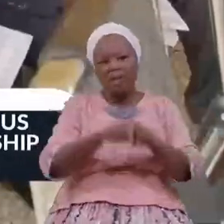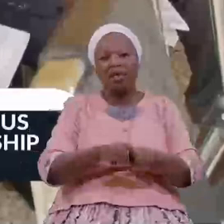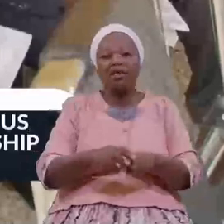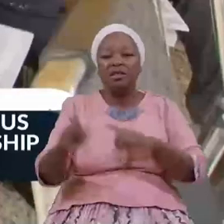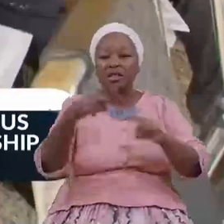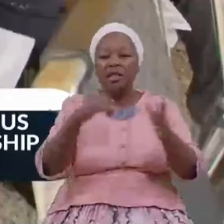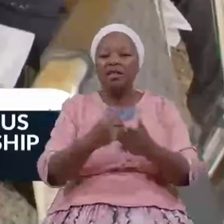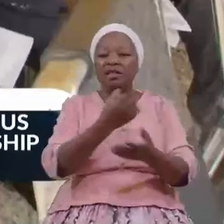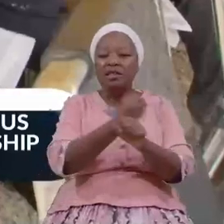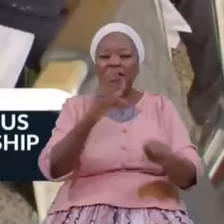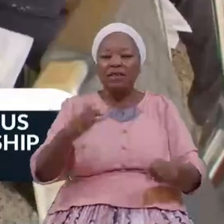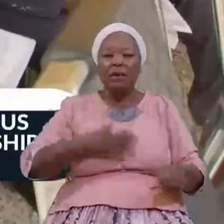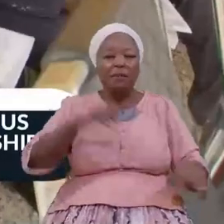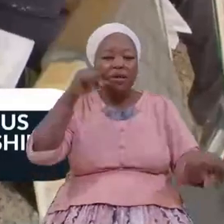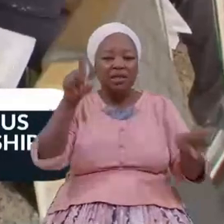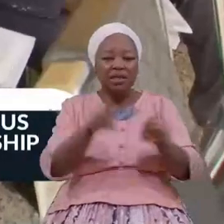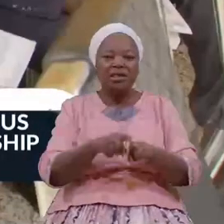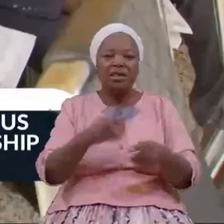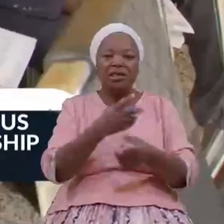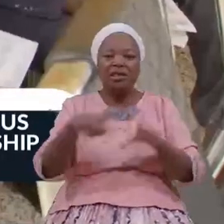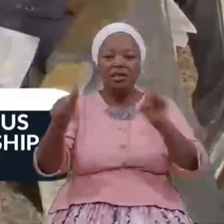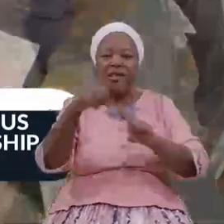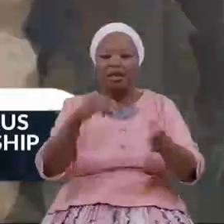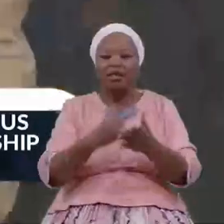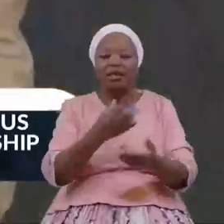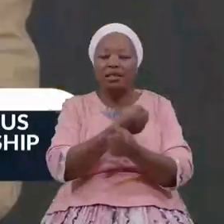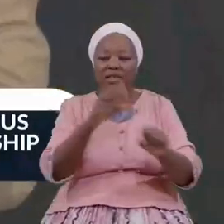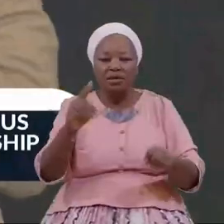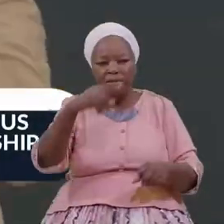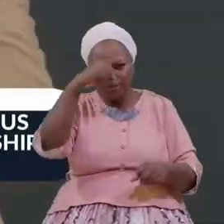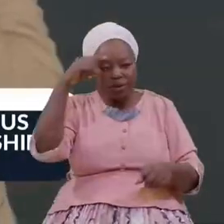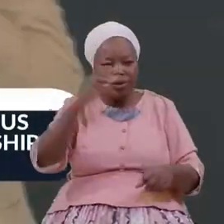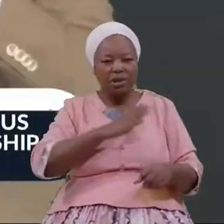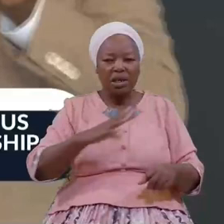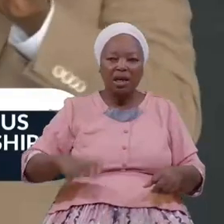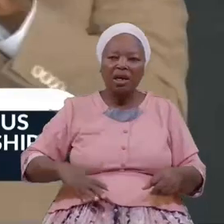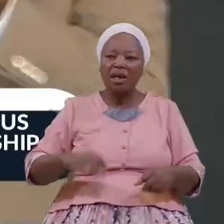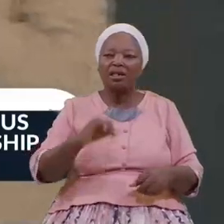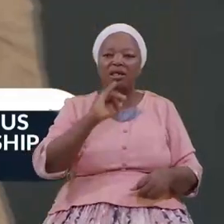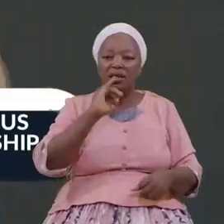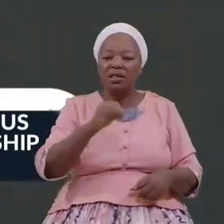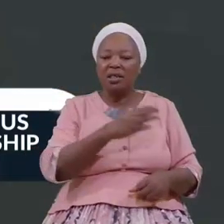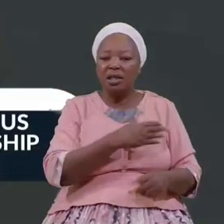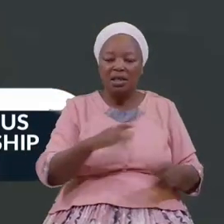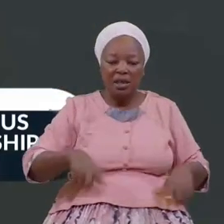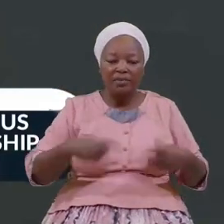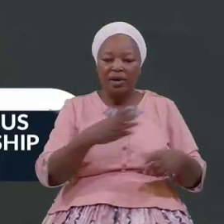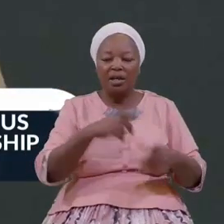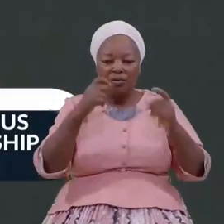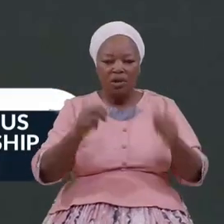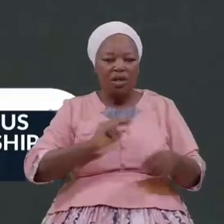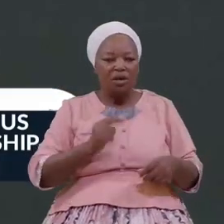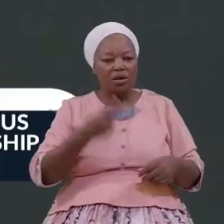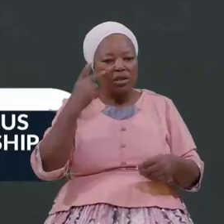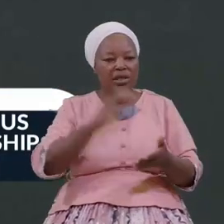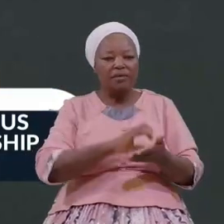là-bas. Sauvez parce que Christ est venu et nous a vivifiés.